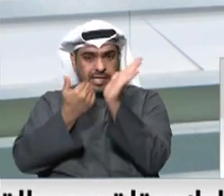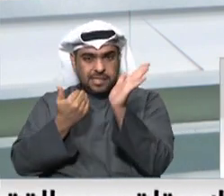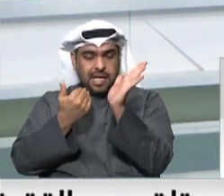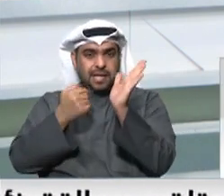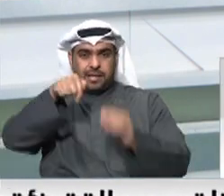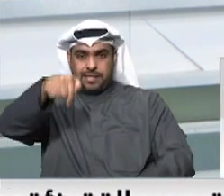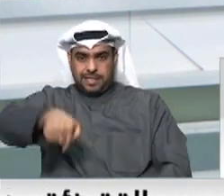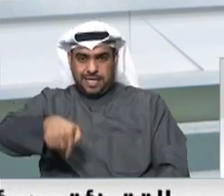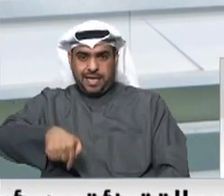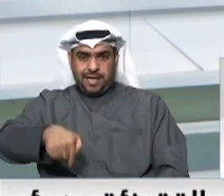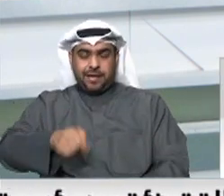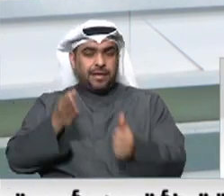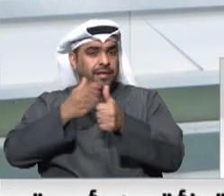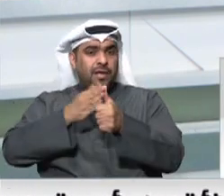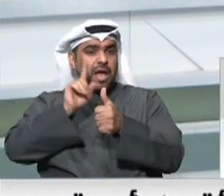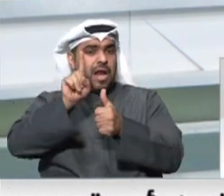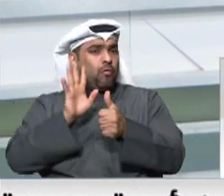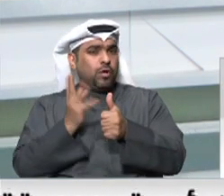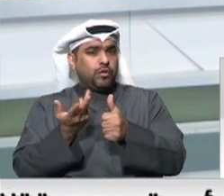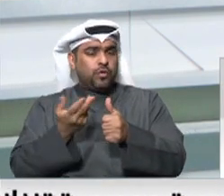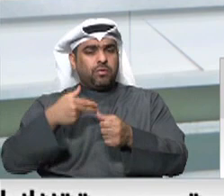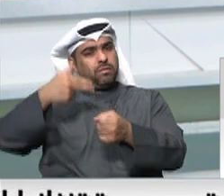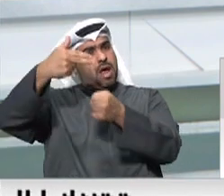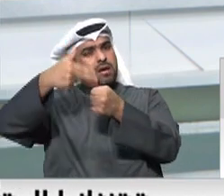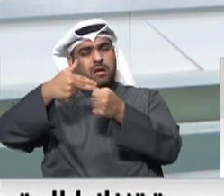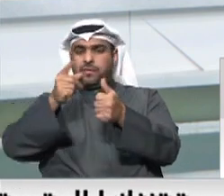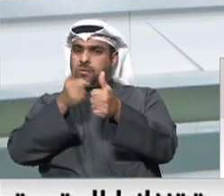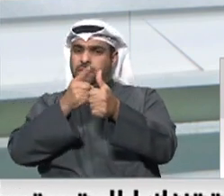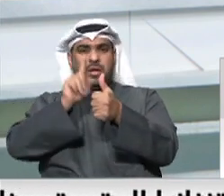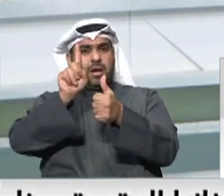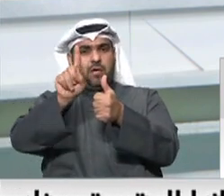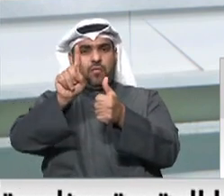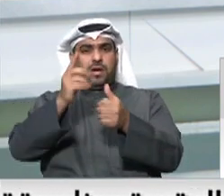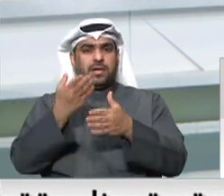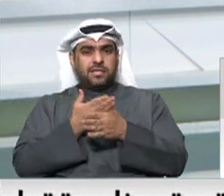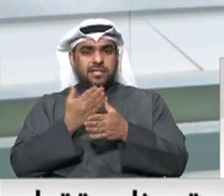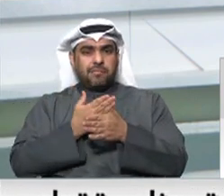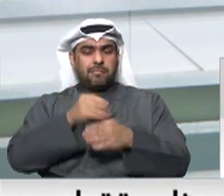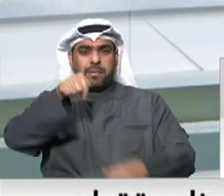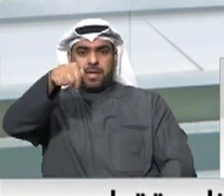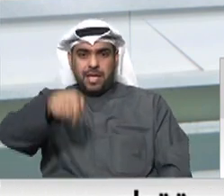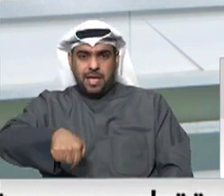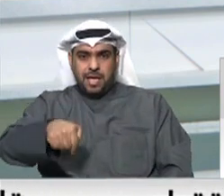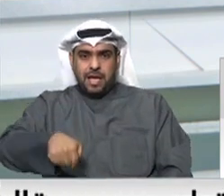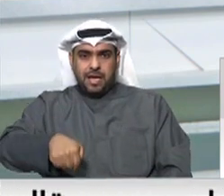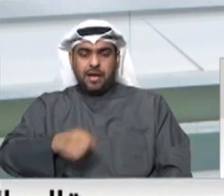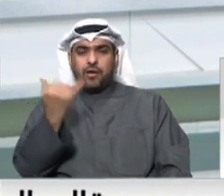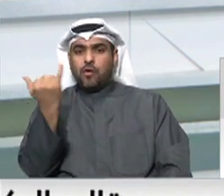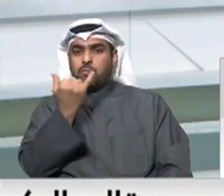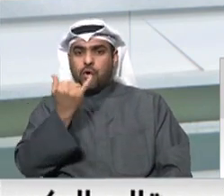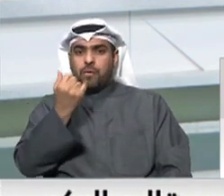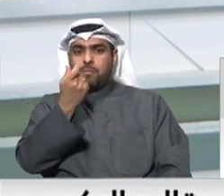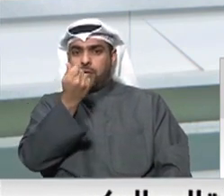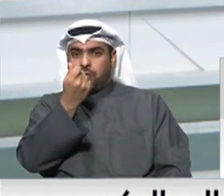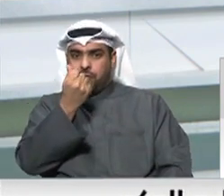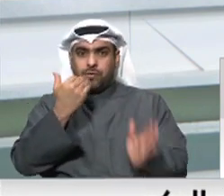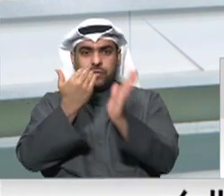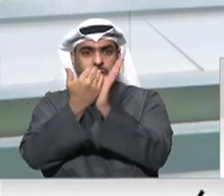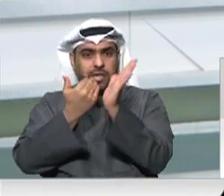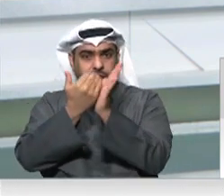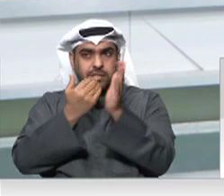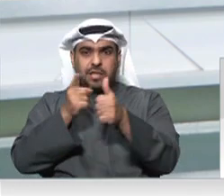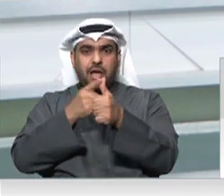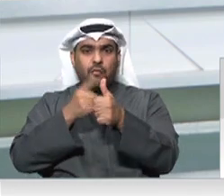للبيئه لما يحمله من خصائص تؤهله ليكون عنصرا مهما لعصب الحياه الاقتصاديه